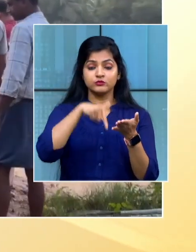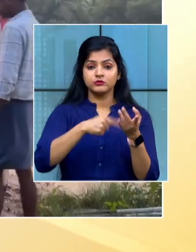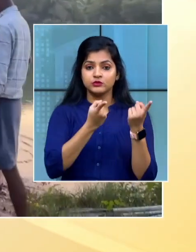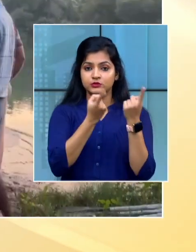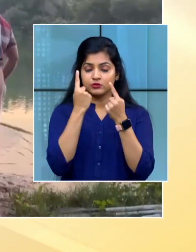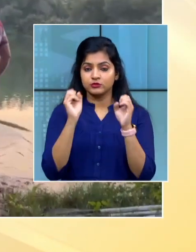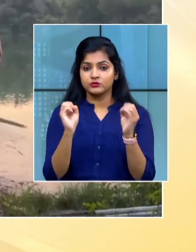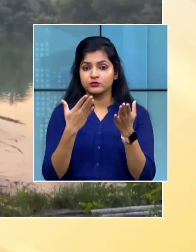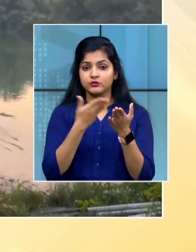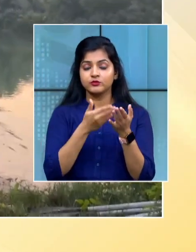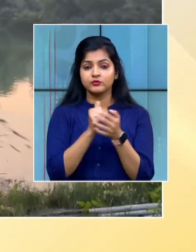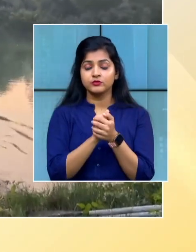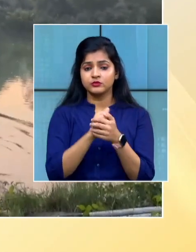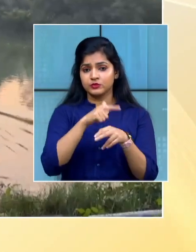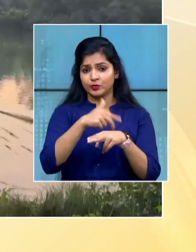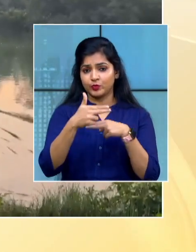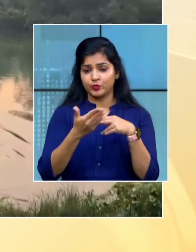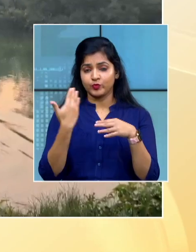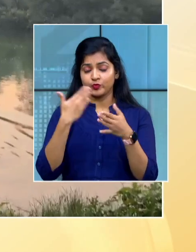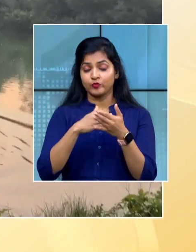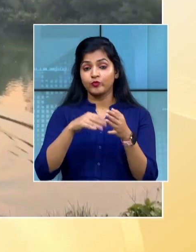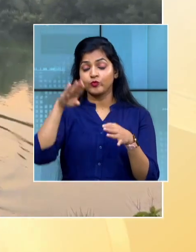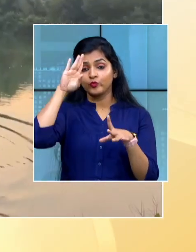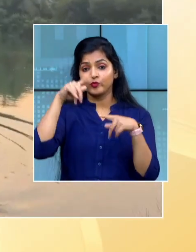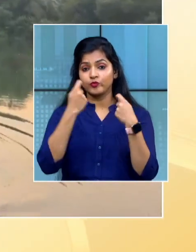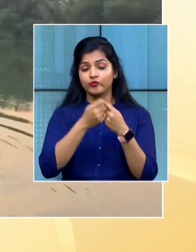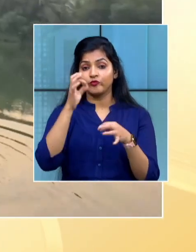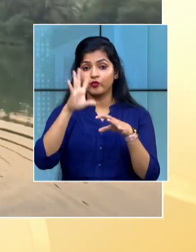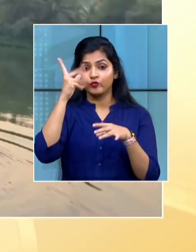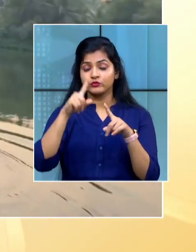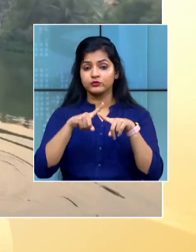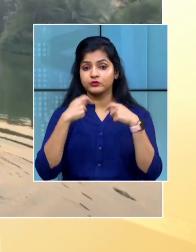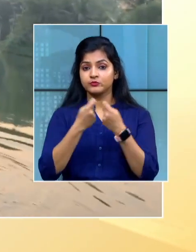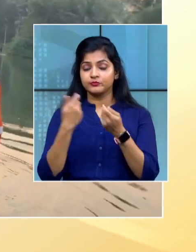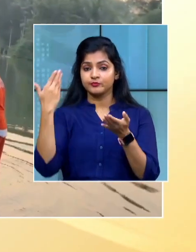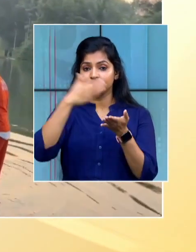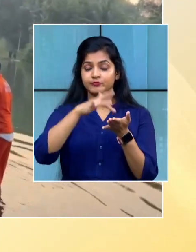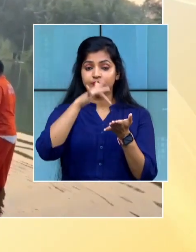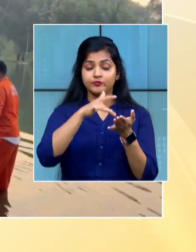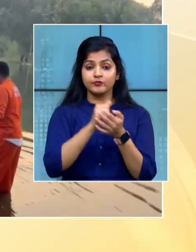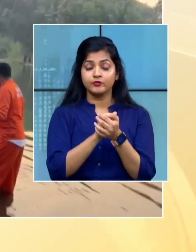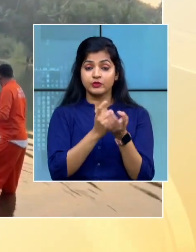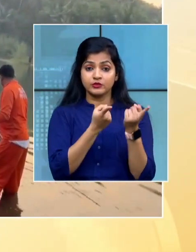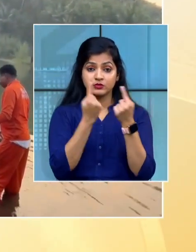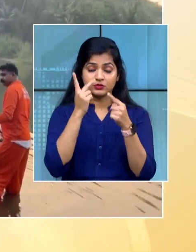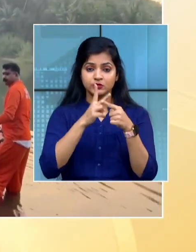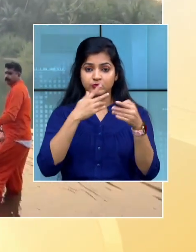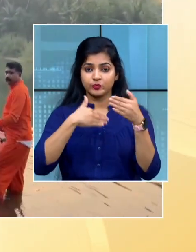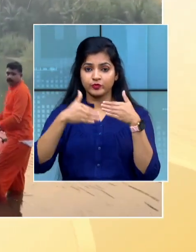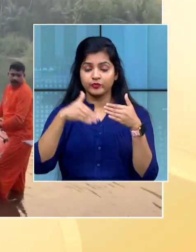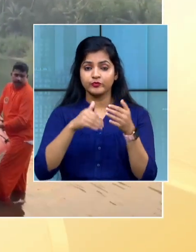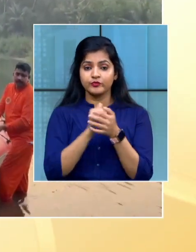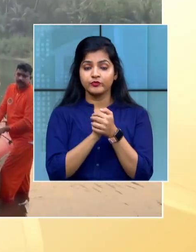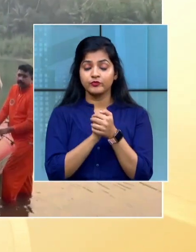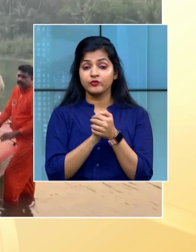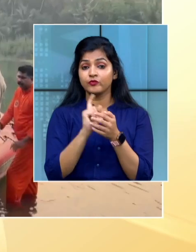പരിശോധന ആരംഭിച്ചിട്ടുള്ളത്. അല്പം മുമ്പാണ് പോലീസും ഫയർഫോഴ്സും ഈ സംഭവ സ്ഥലത്തെത്തിയത്. പരിശോധന ഇപ്പോഴും പുരോഗമിച്ചുകൊണ്ടിരിക്കുകയാണ്.